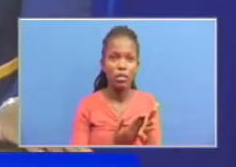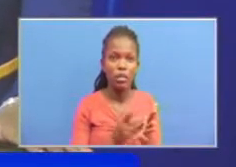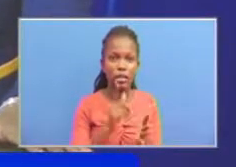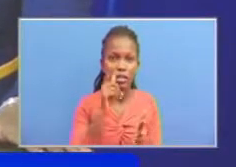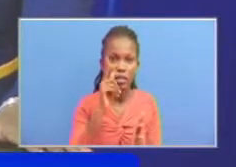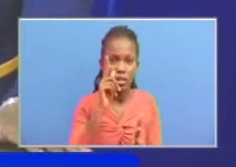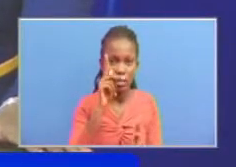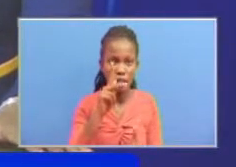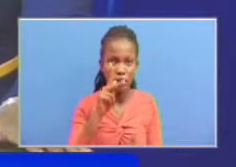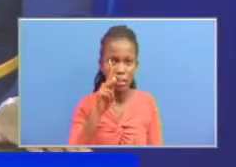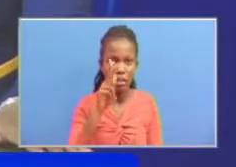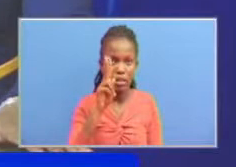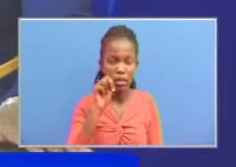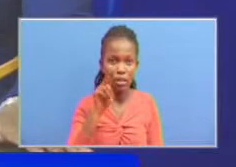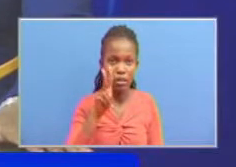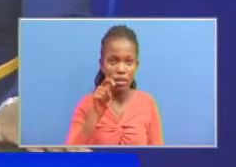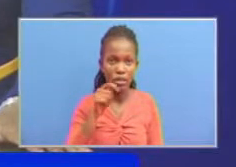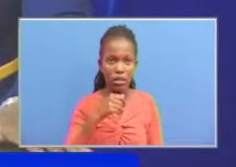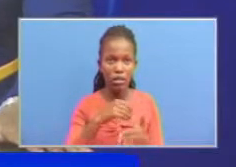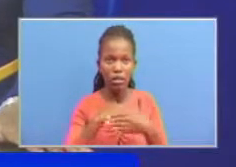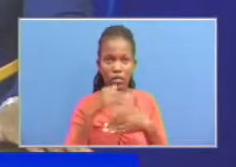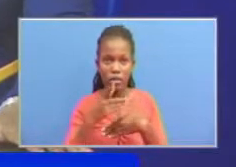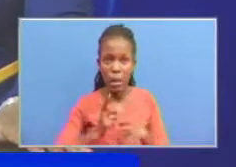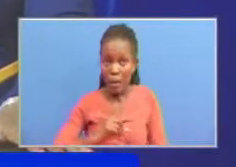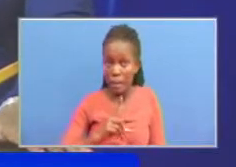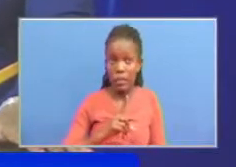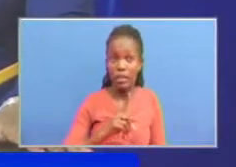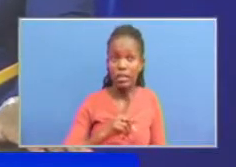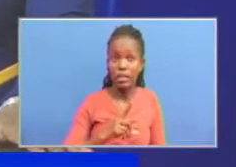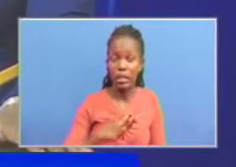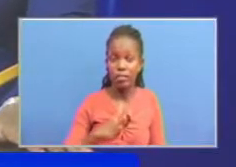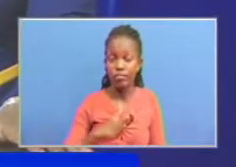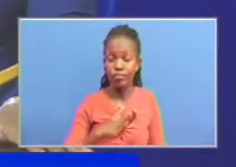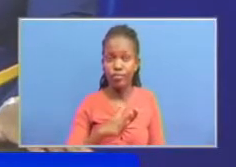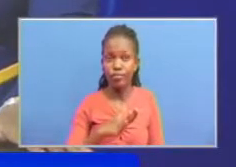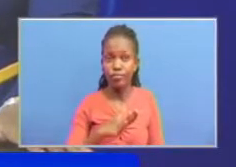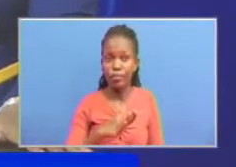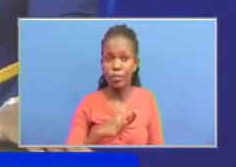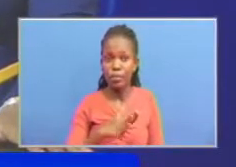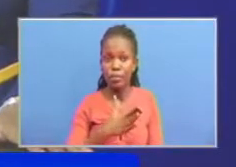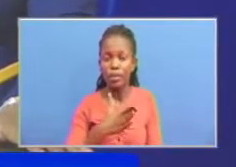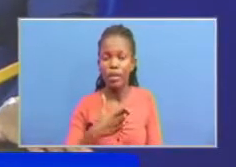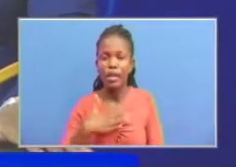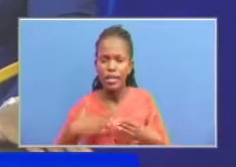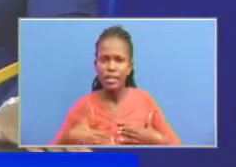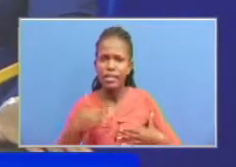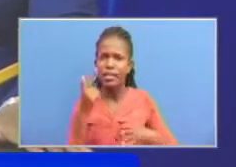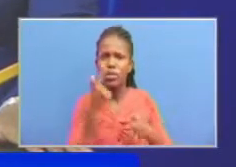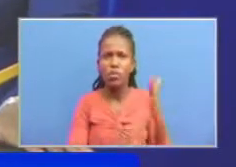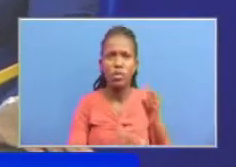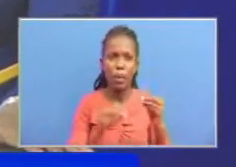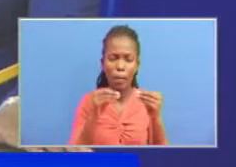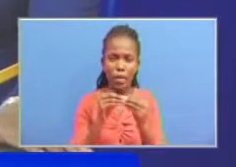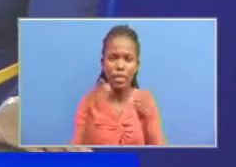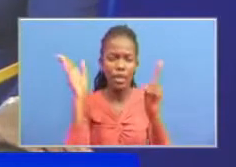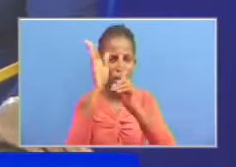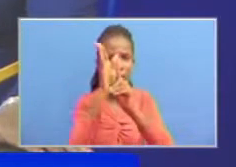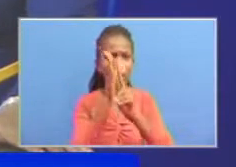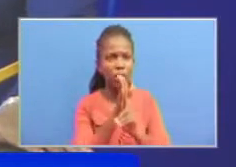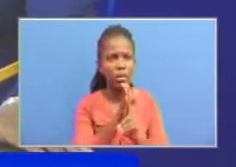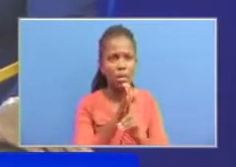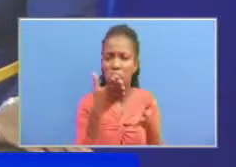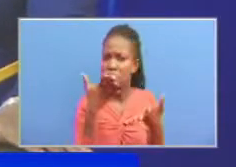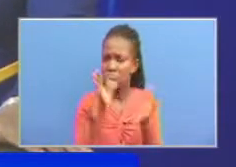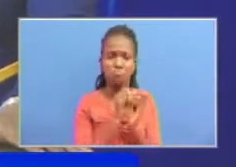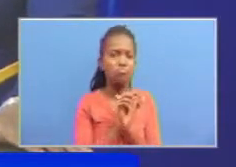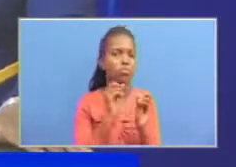kana nat itina wa minister Muviani wa uima wa mwe Mutahi Kagwe kuweta kana umbano ula uvaniwe kuithi wa taute